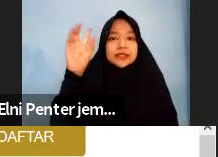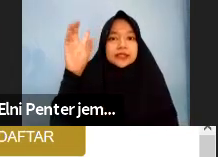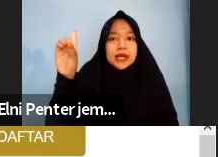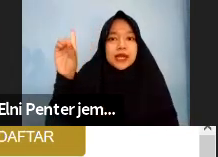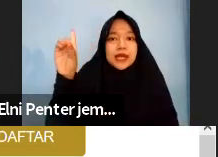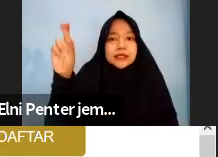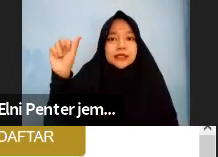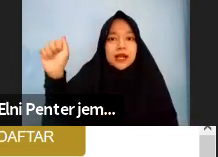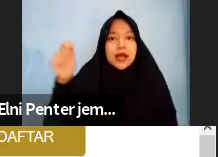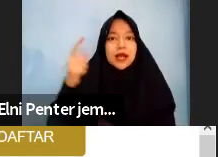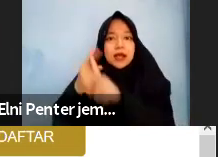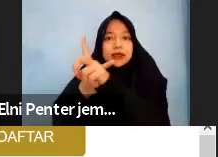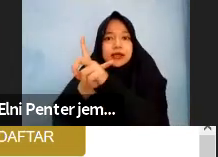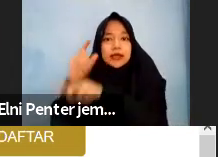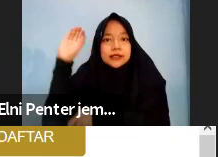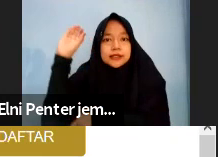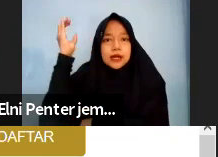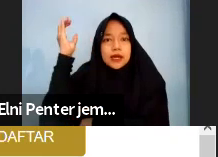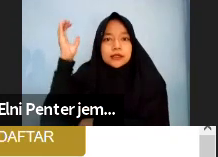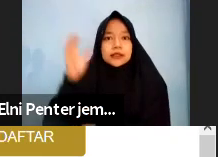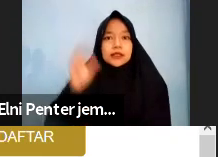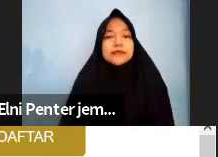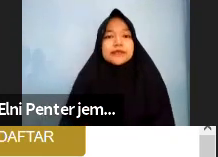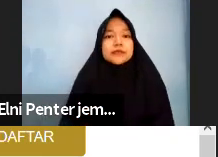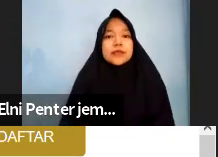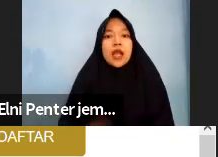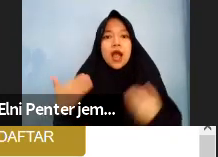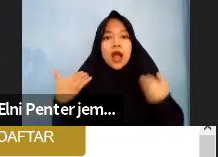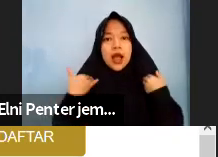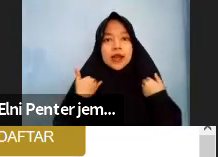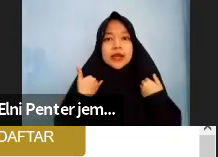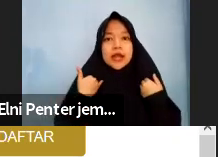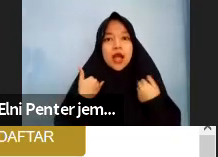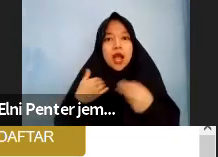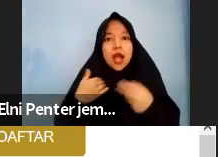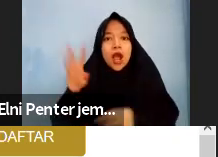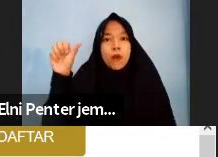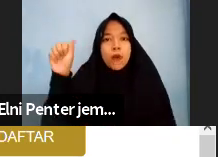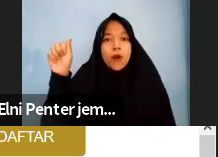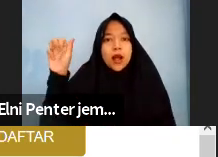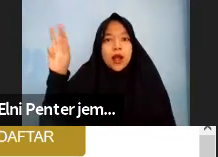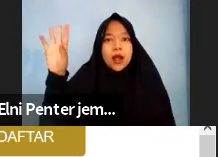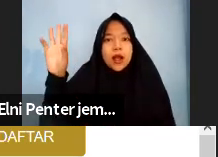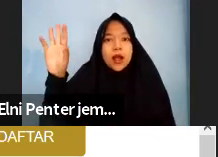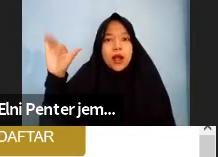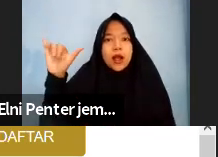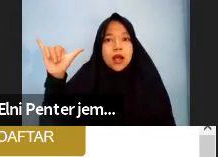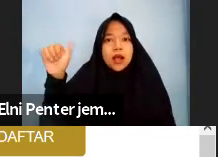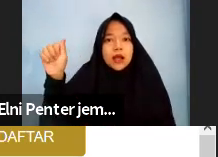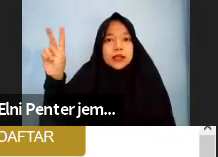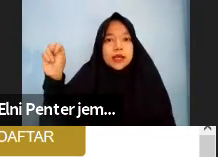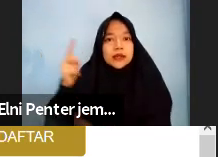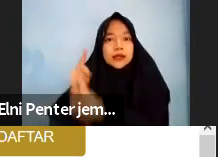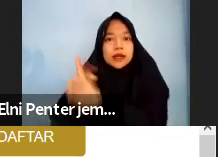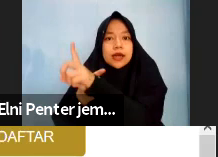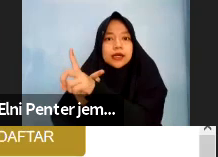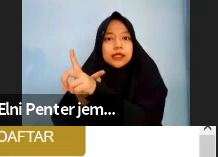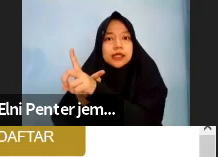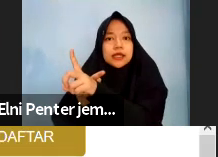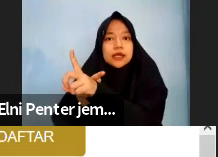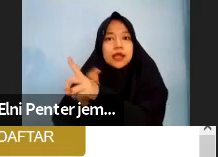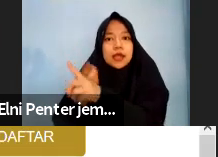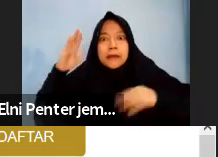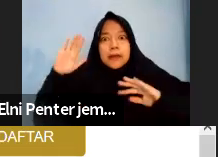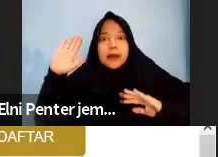nama tiang Wayan yang dari Bali hai hai Hai cermin